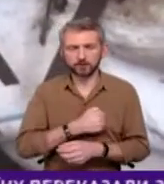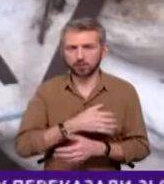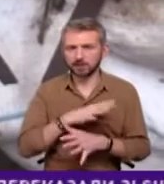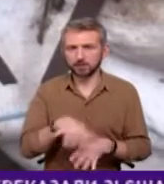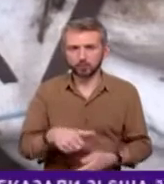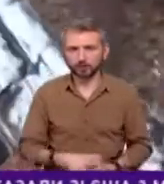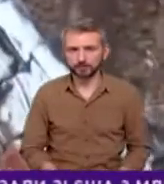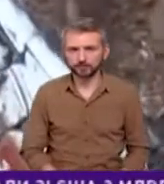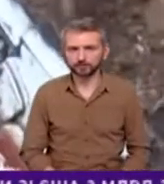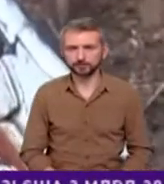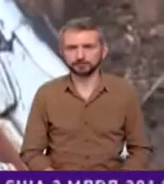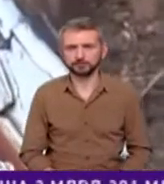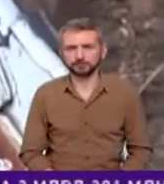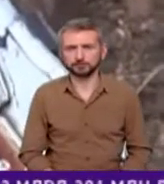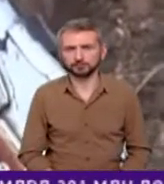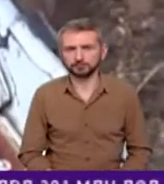було.